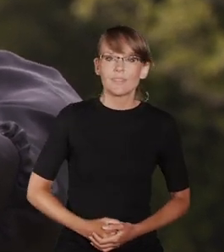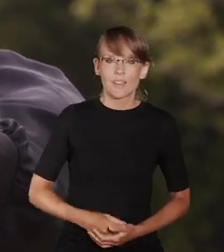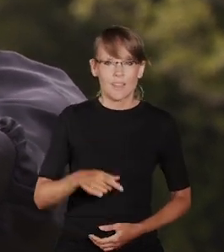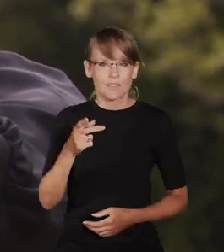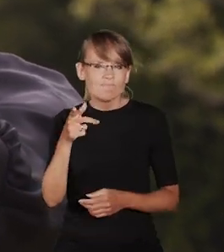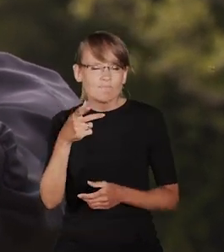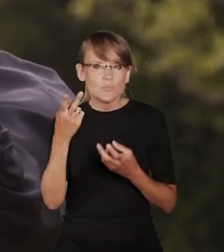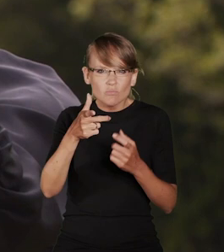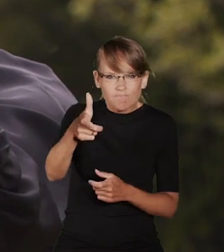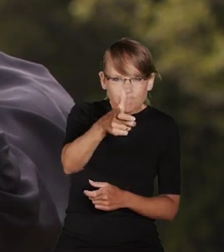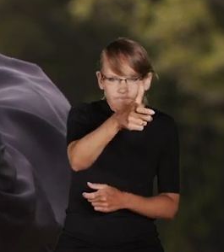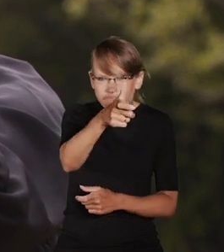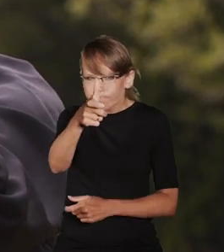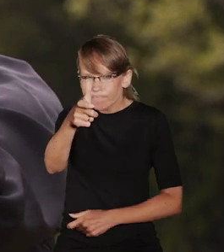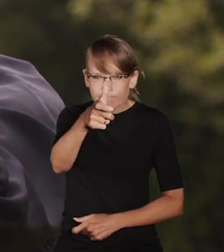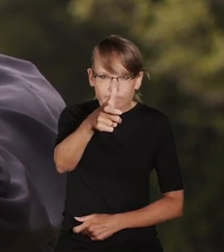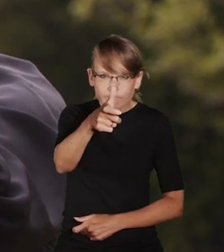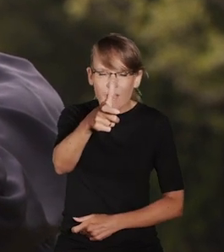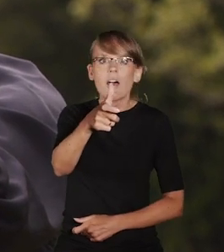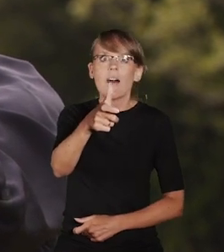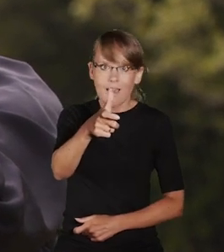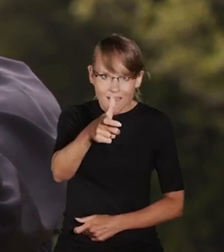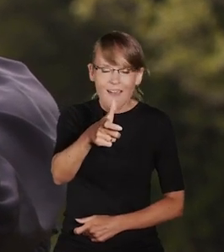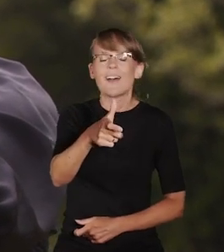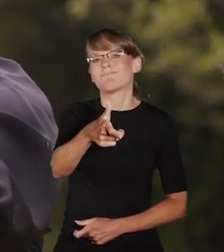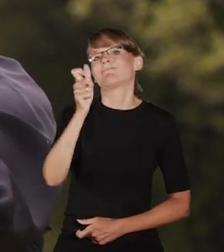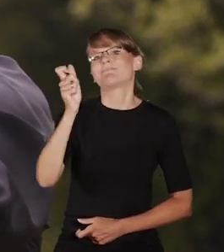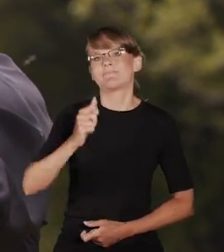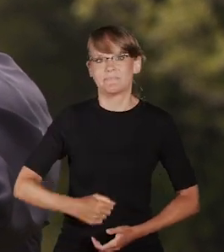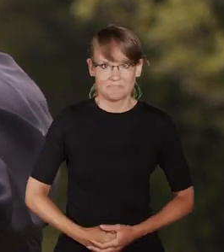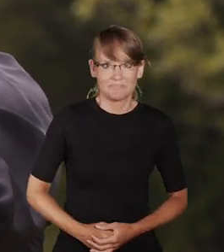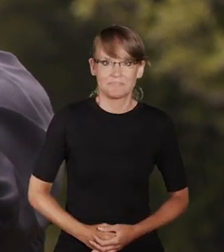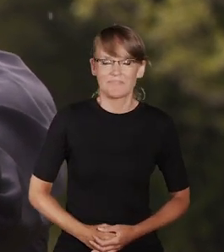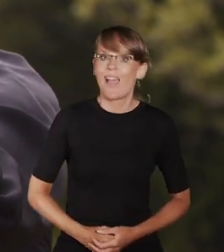O tak. Następnie palcem naciska pani tę sztuczkę.